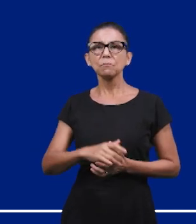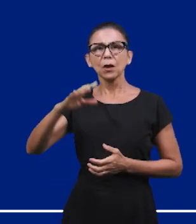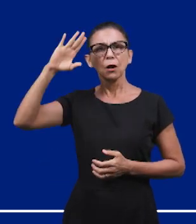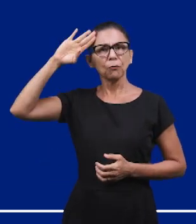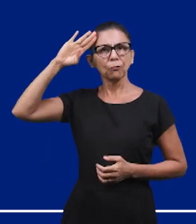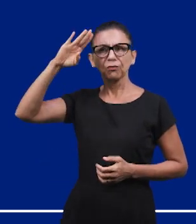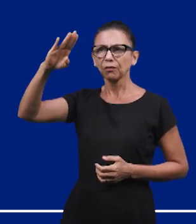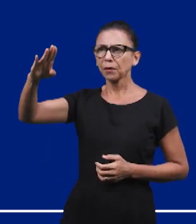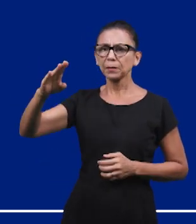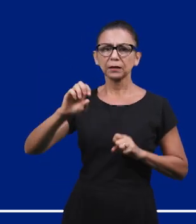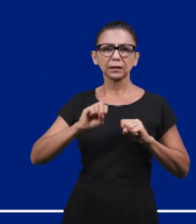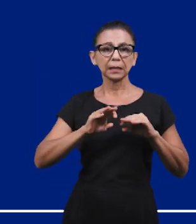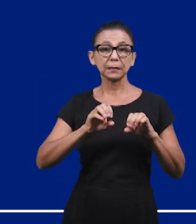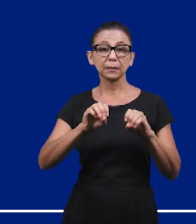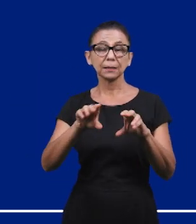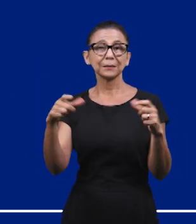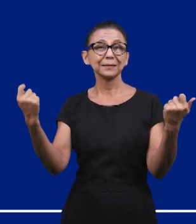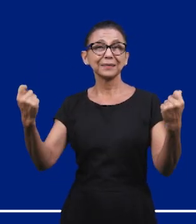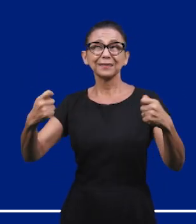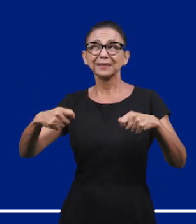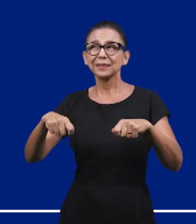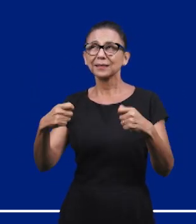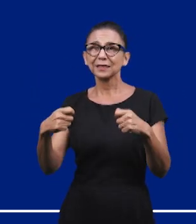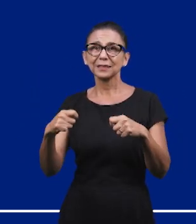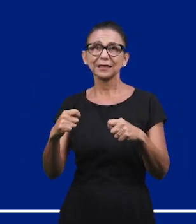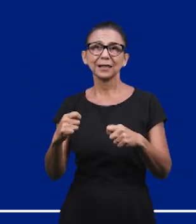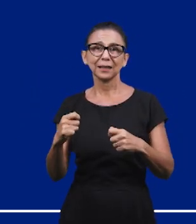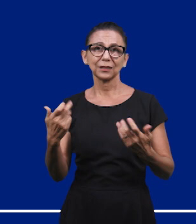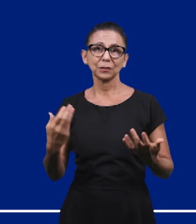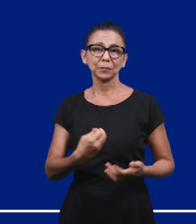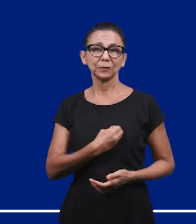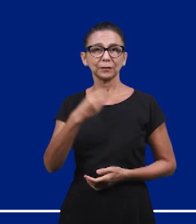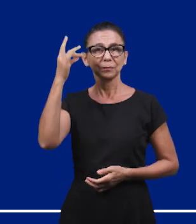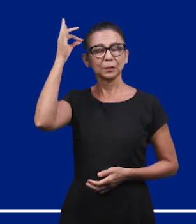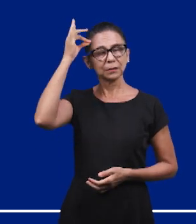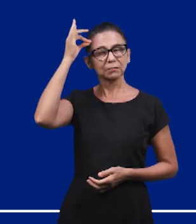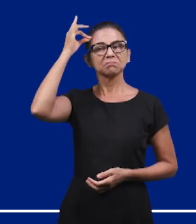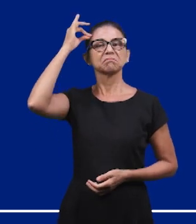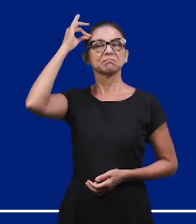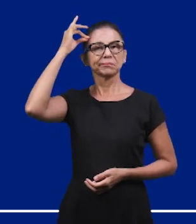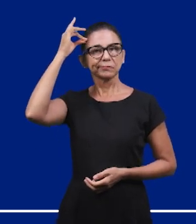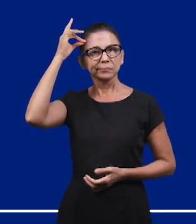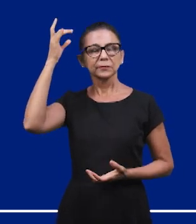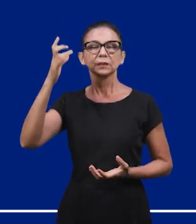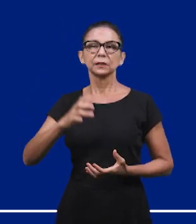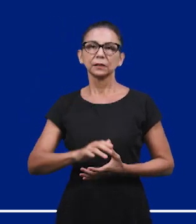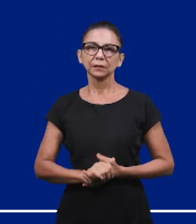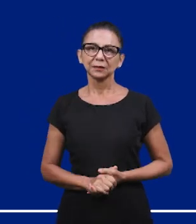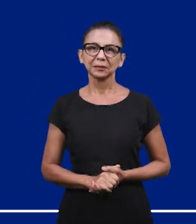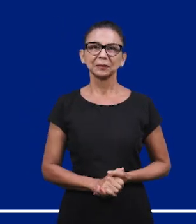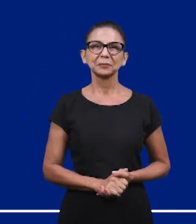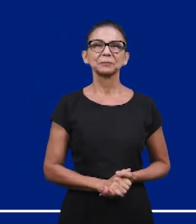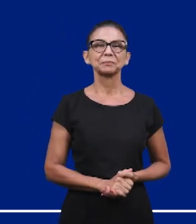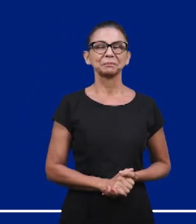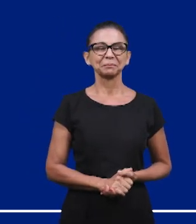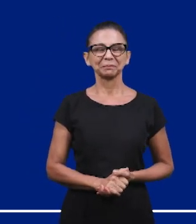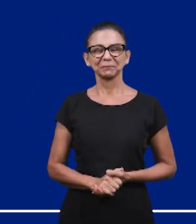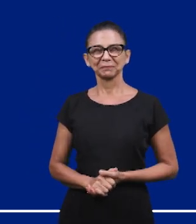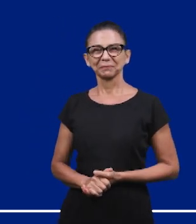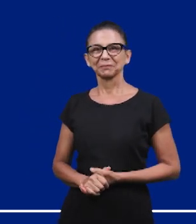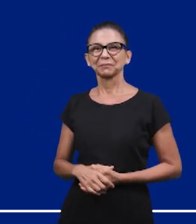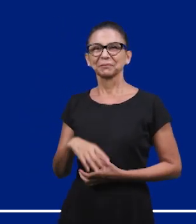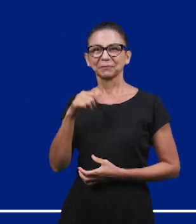éternel, c'est un manuel d'enseignement fondamentaux et nécessaire pour notre vie spirituelle. C'est la participation de notre